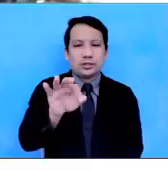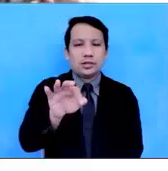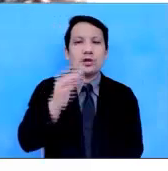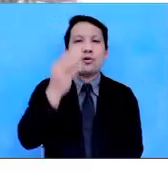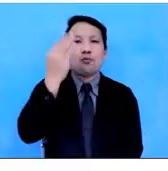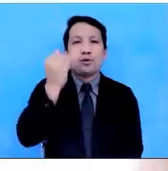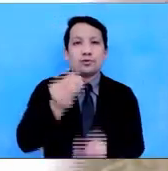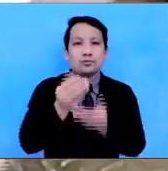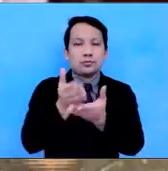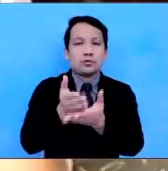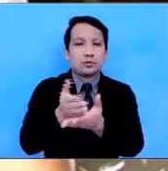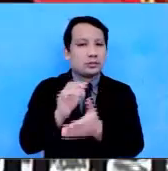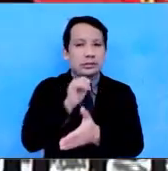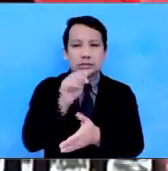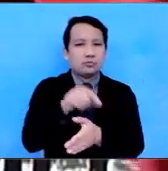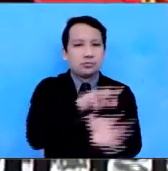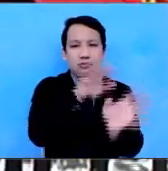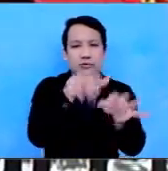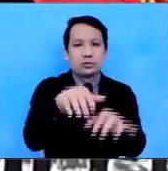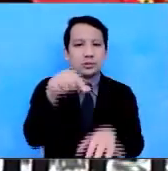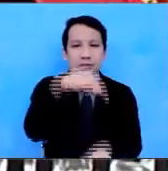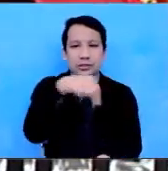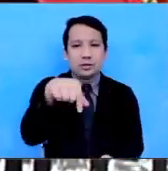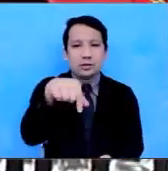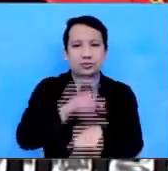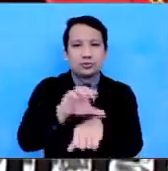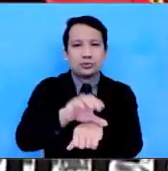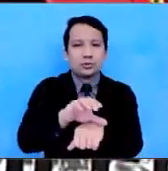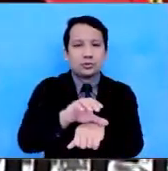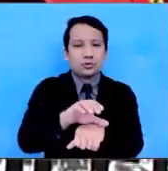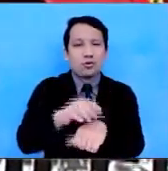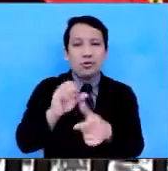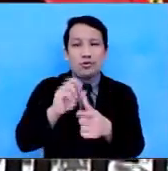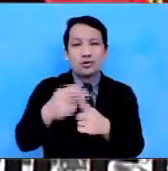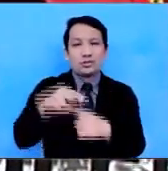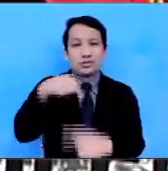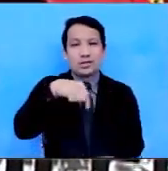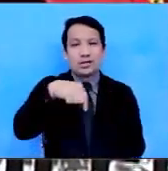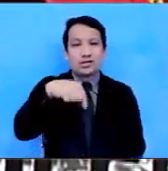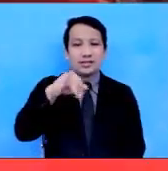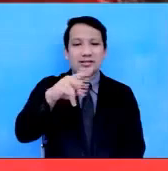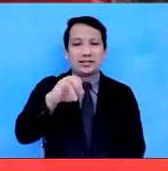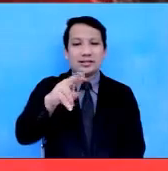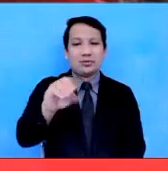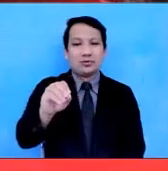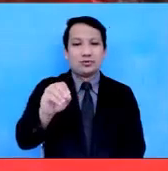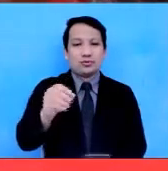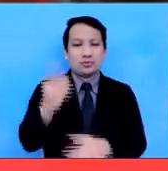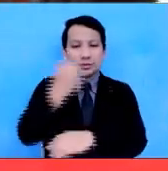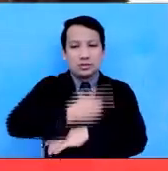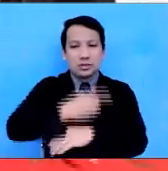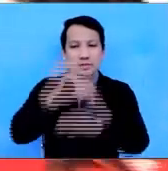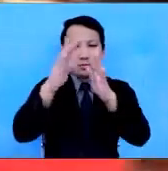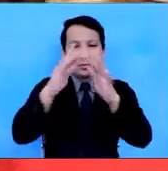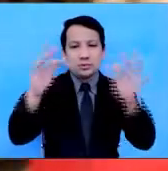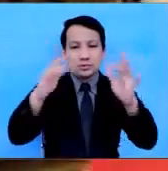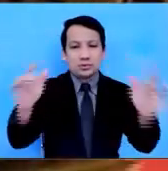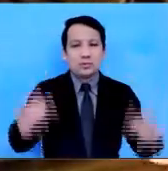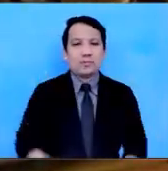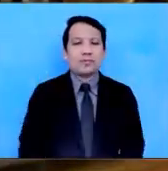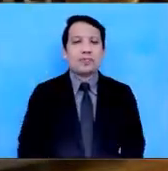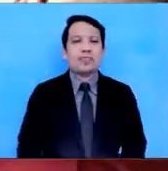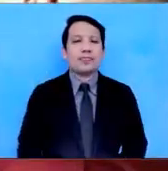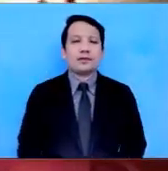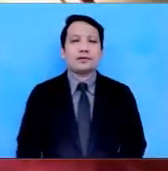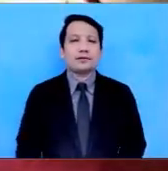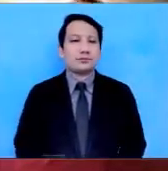nang di magpunta ang mga deboto sa Quiapo Church o sa Quirino Grandstand sa mismong pista. Sa mga papayag po, pahit po muna tayo, wala